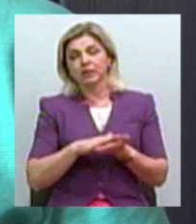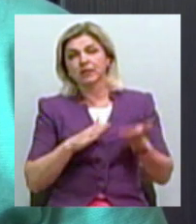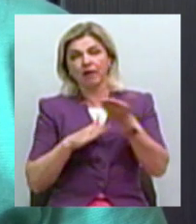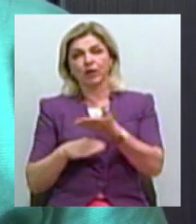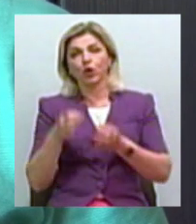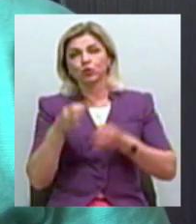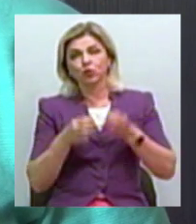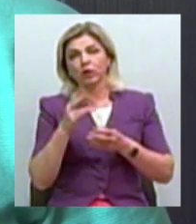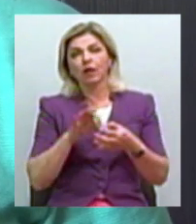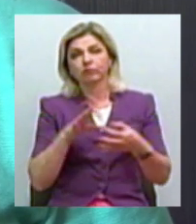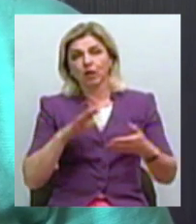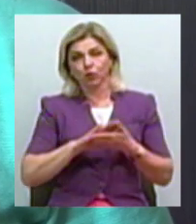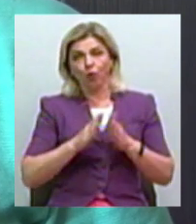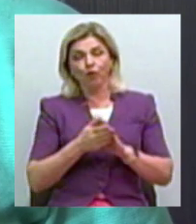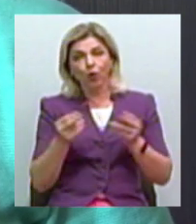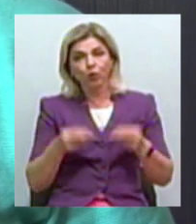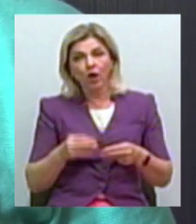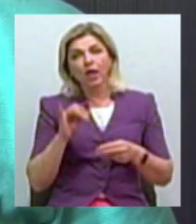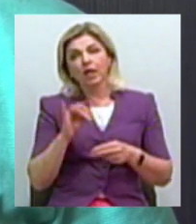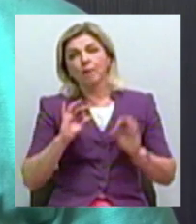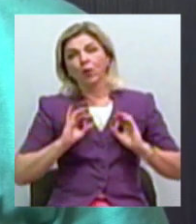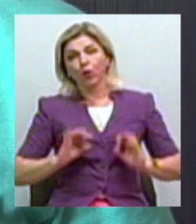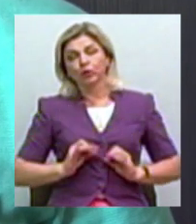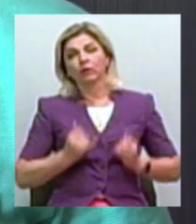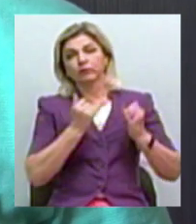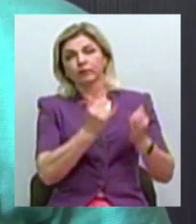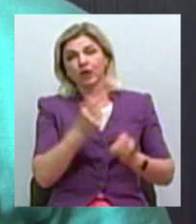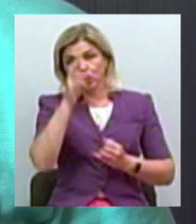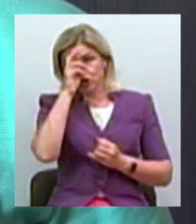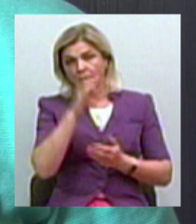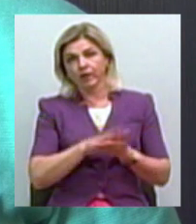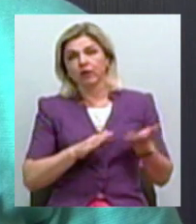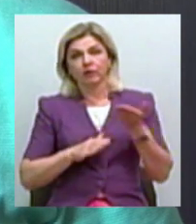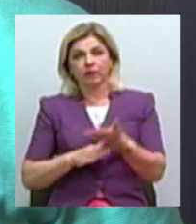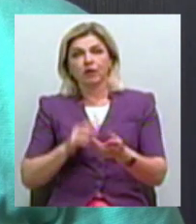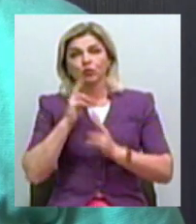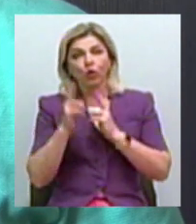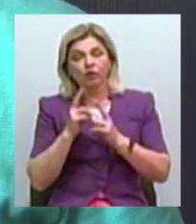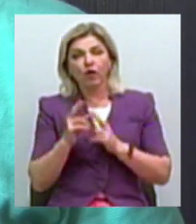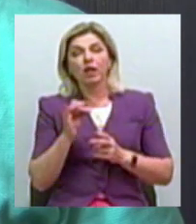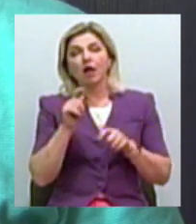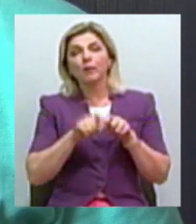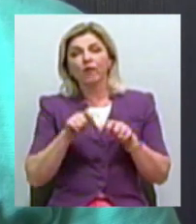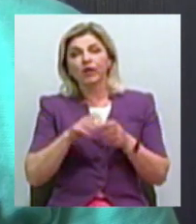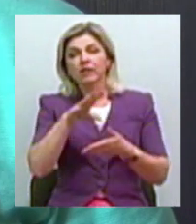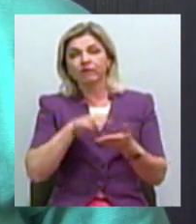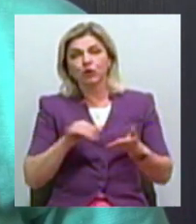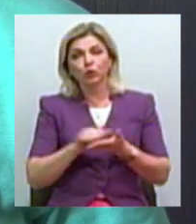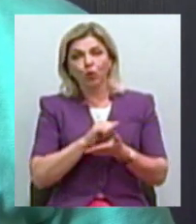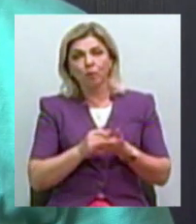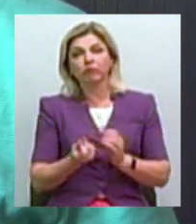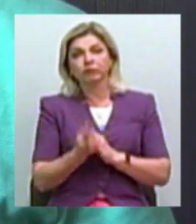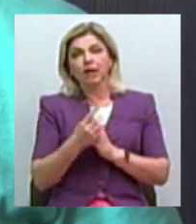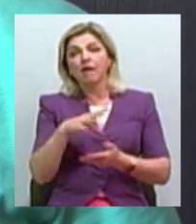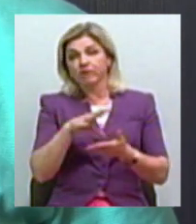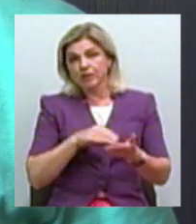розірвання цього договору. Або прокуратура в інтересах держави подавати позов. Наразі при перевірці всіх документів виявилось, що всі документи